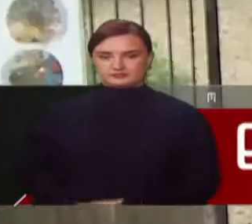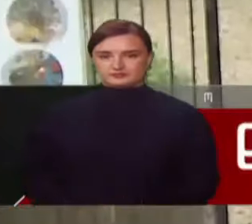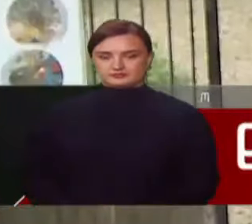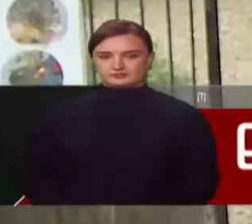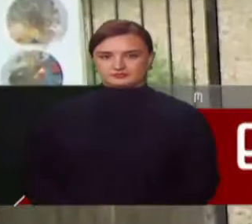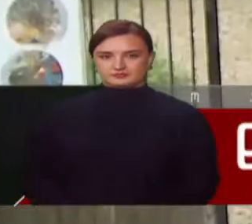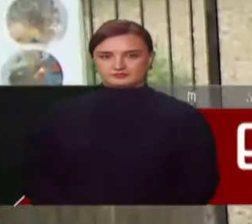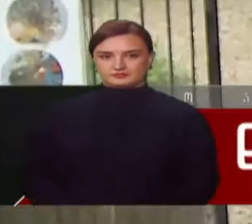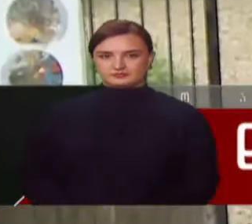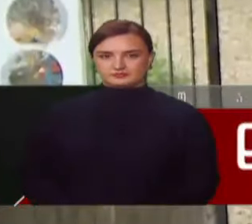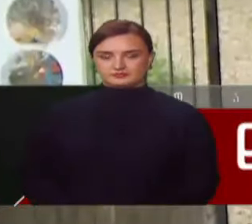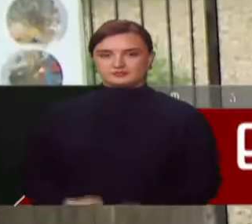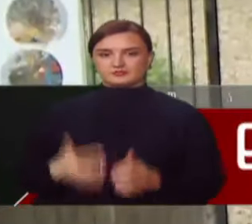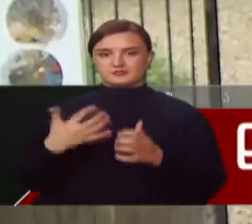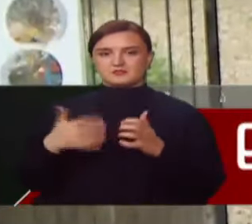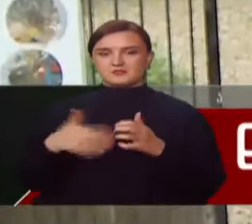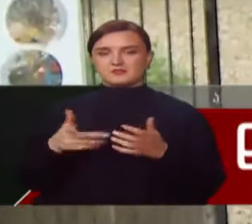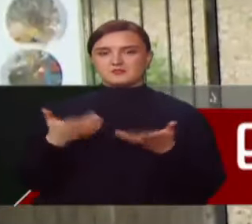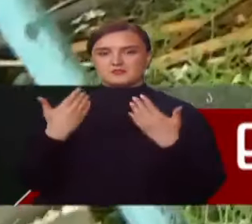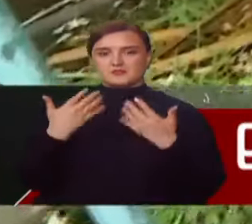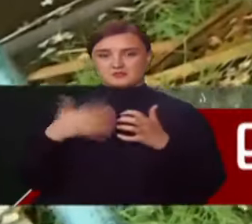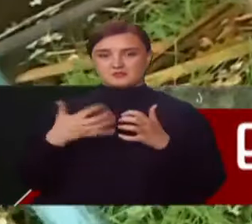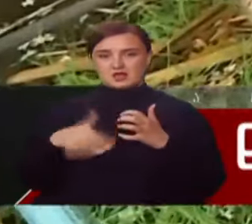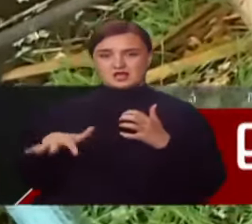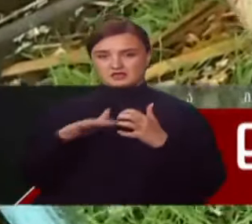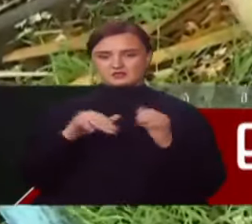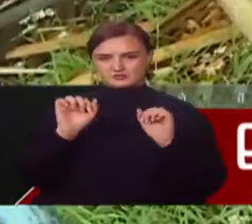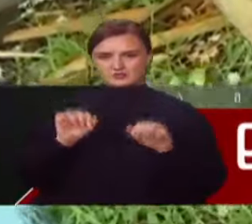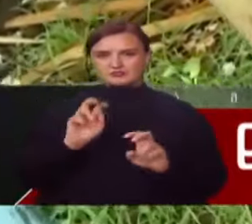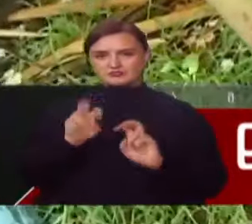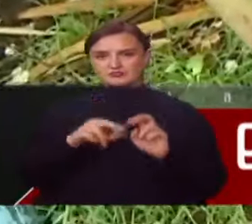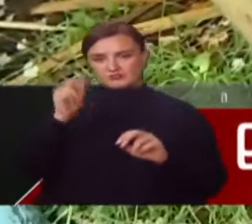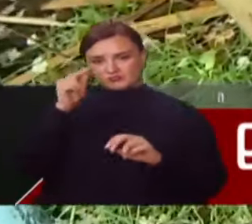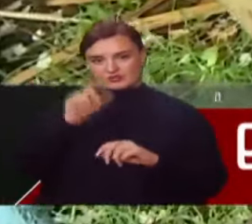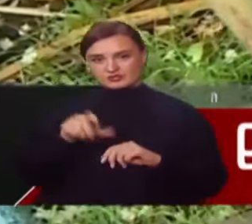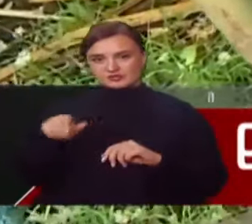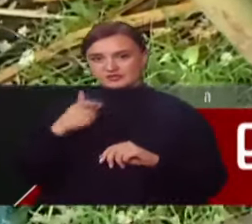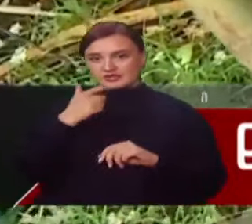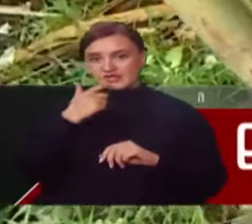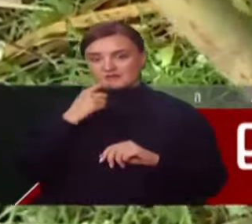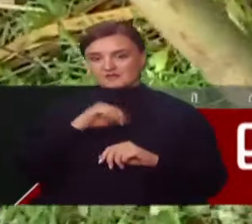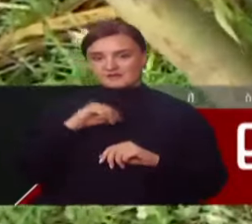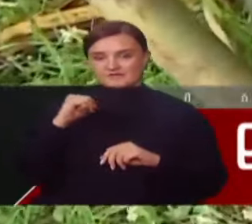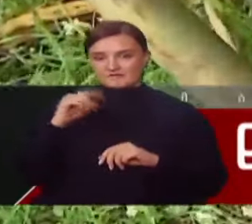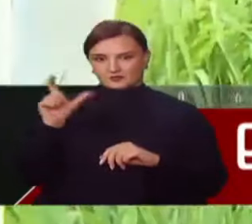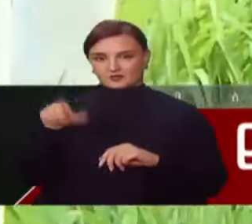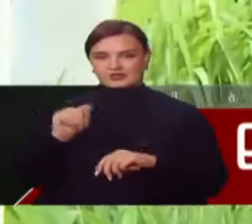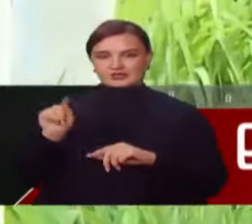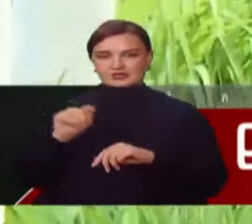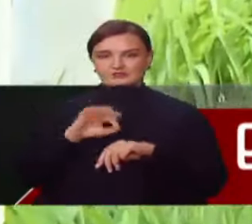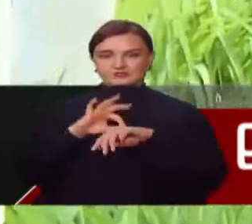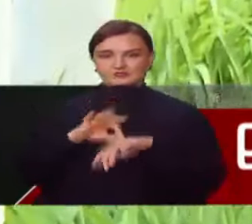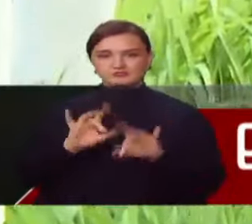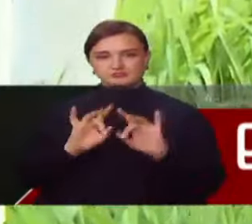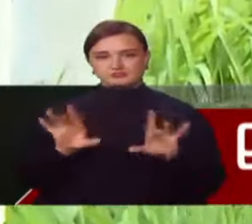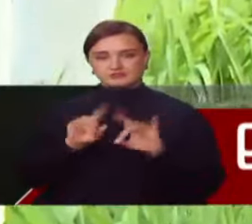გაუმჯობესებას. პარკს ყველა ასაკის ვიზიტორი სტუმრობს, უფრო ხშირად მოსწავლეები. დამთვალიერებელს გიდობას თავად მასპინძელი უწევს.